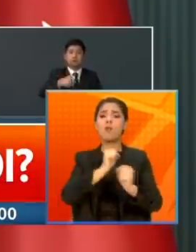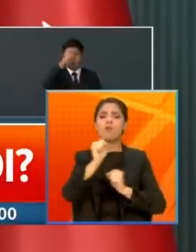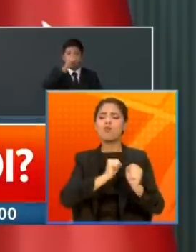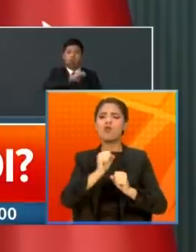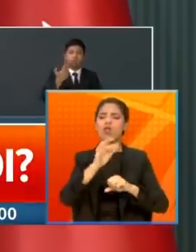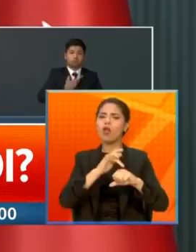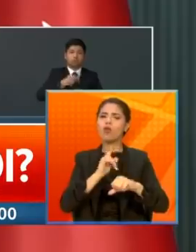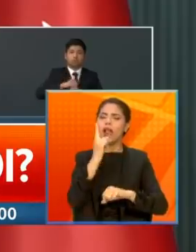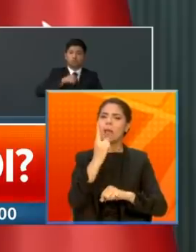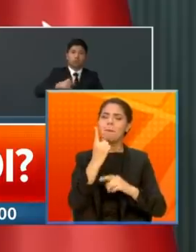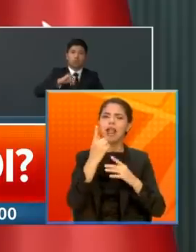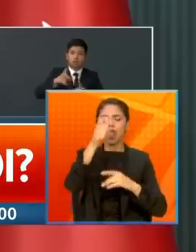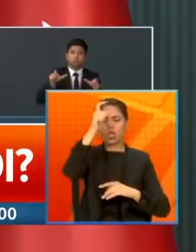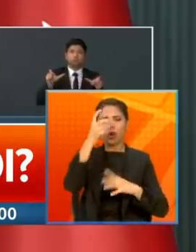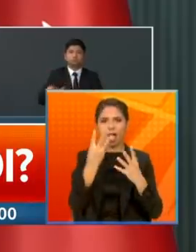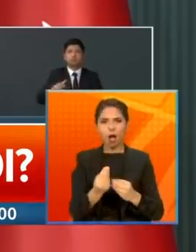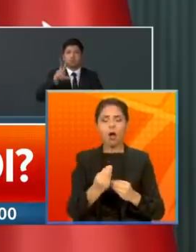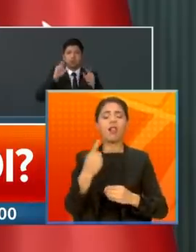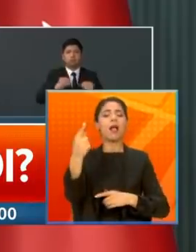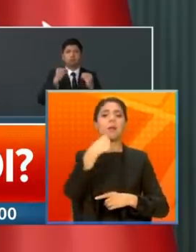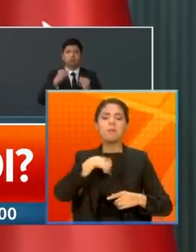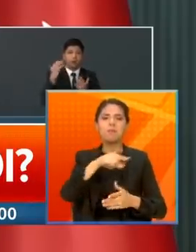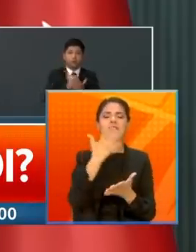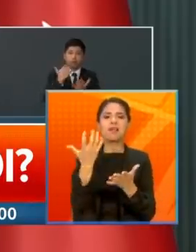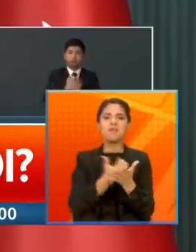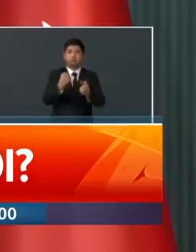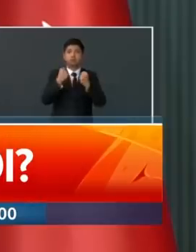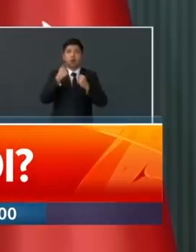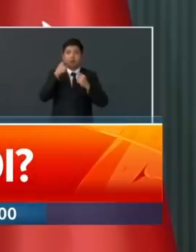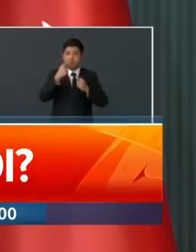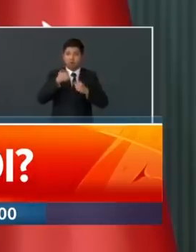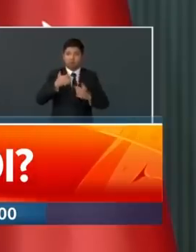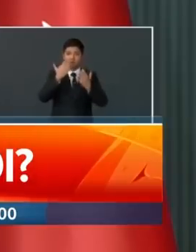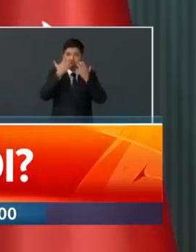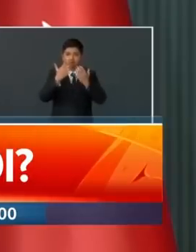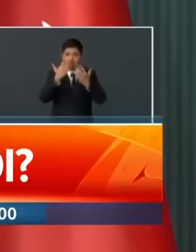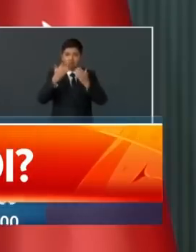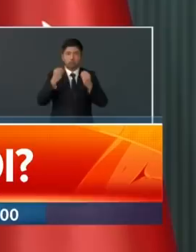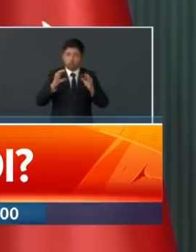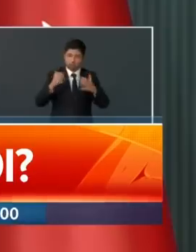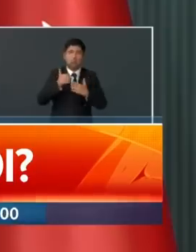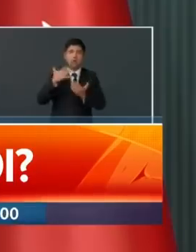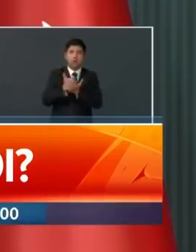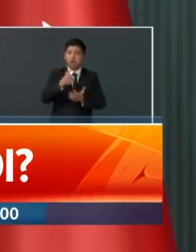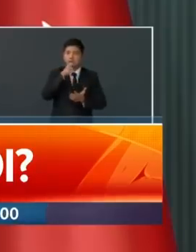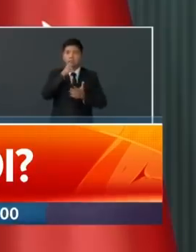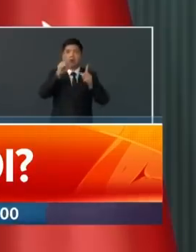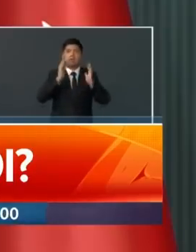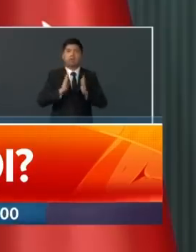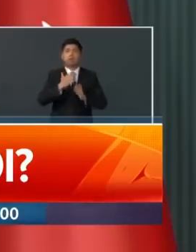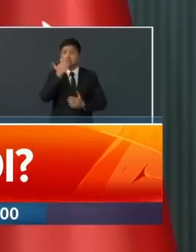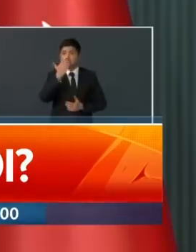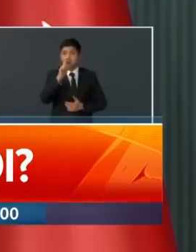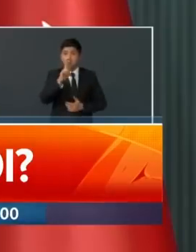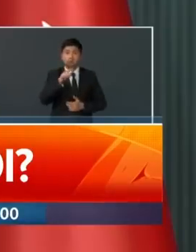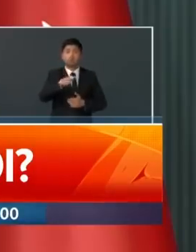ülkelerden biri olarak kazanımlarımızı sıkı sıkıya sahip çıkmakta kararlıyız var